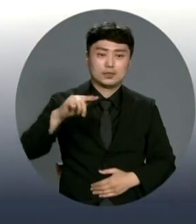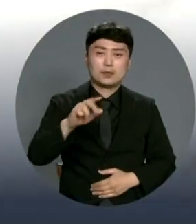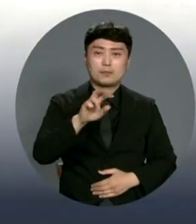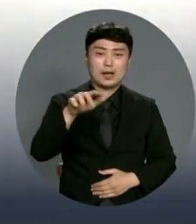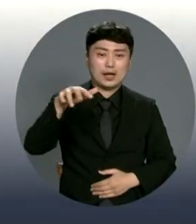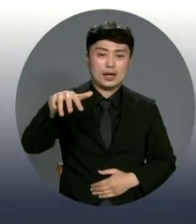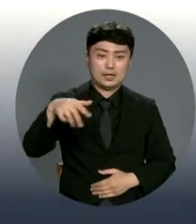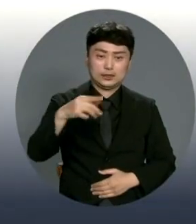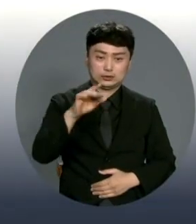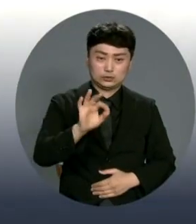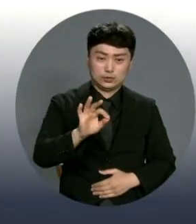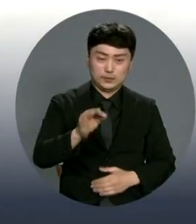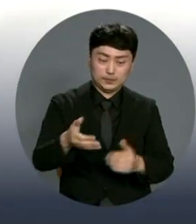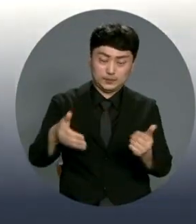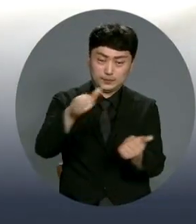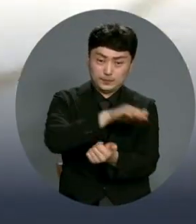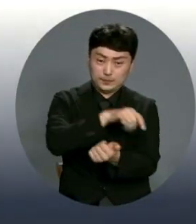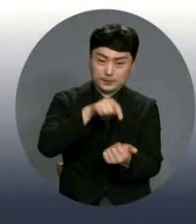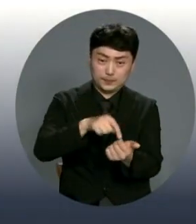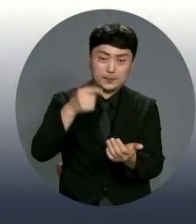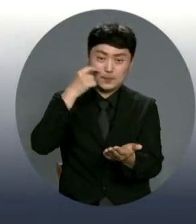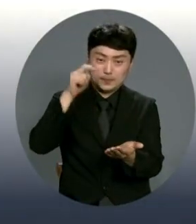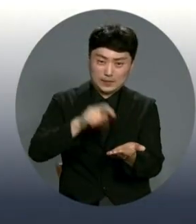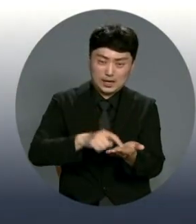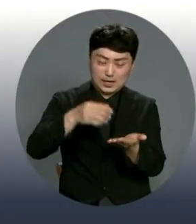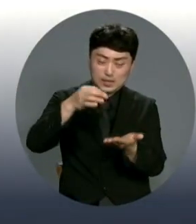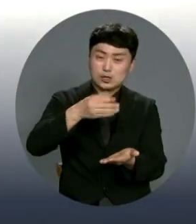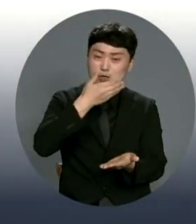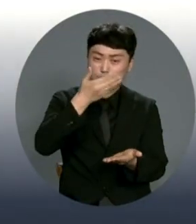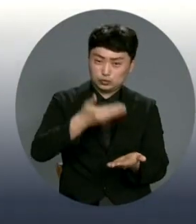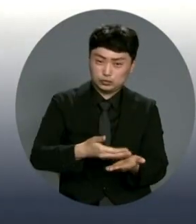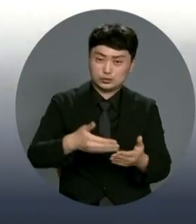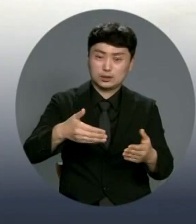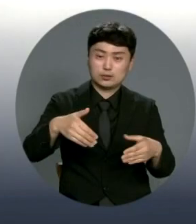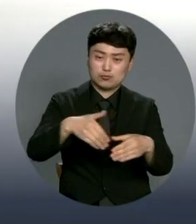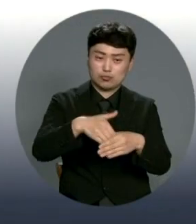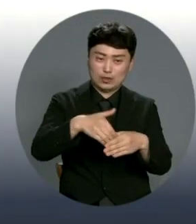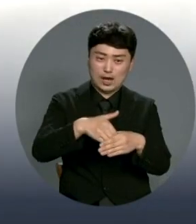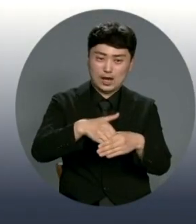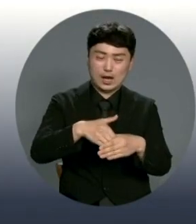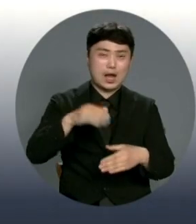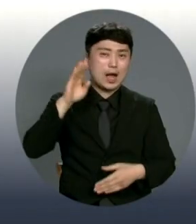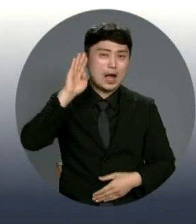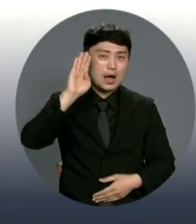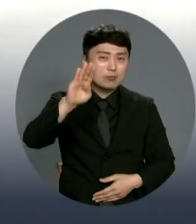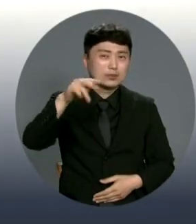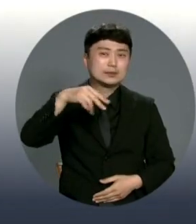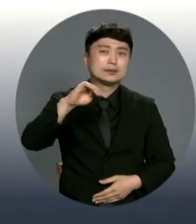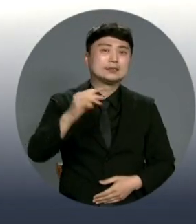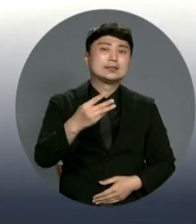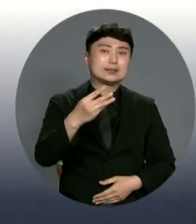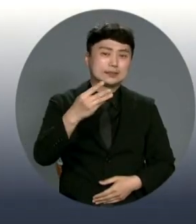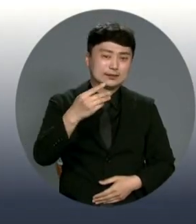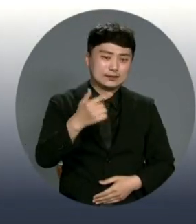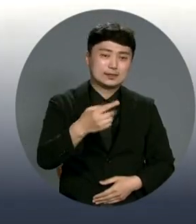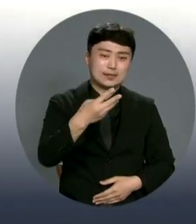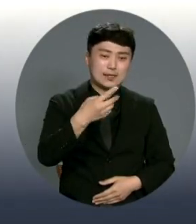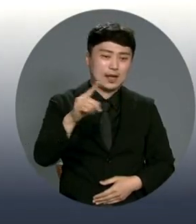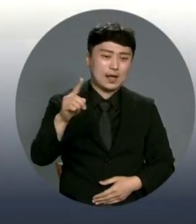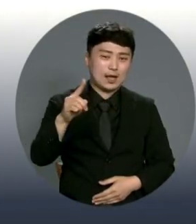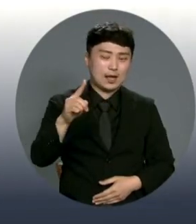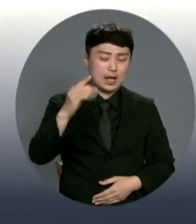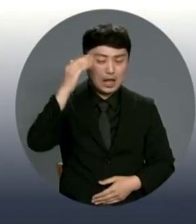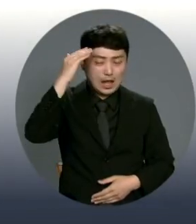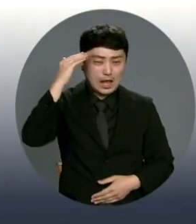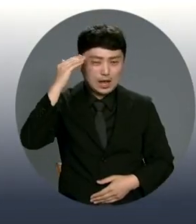발견된 이러한 그 신라의 여러 가지의 그 귀중한 문화가 앞으로 새로운 신라의